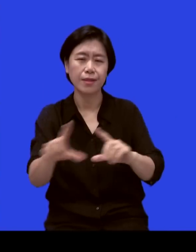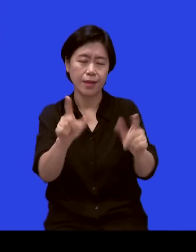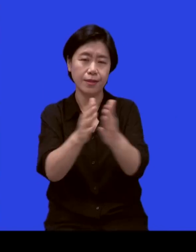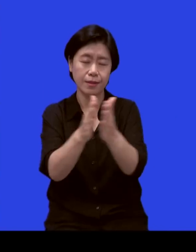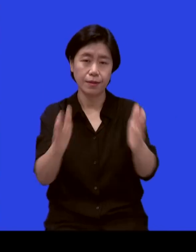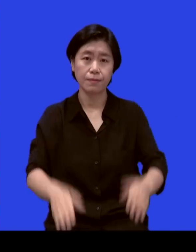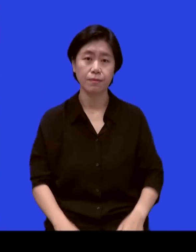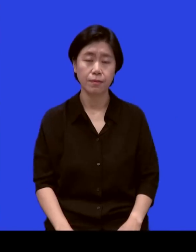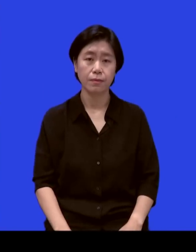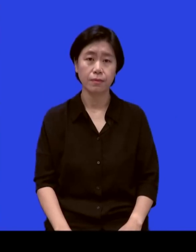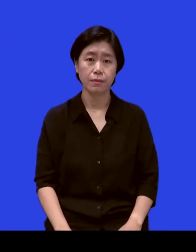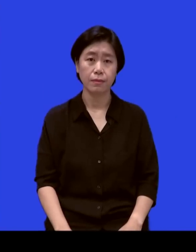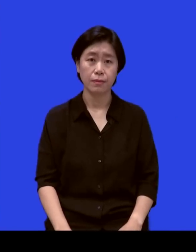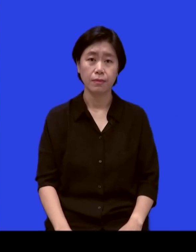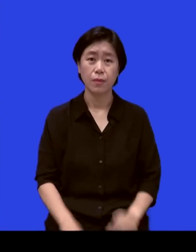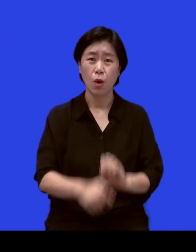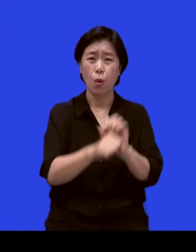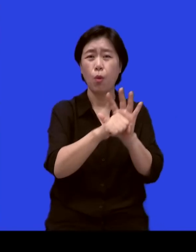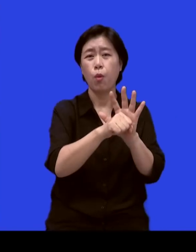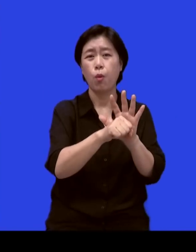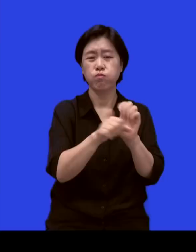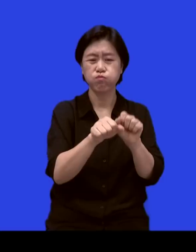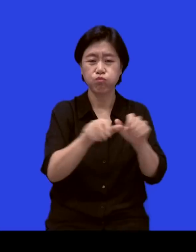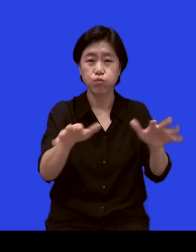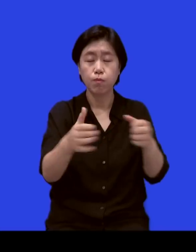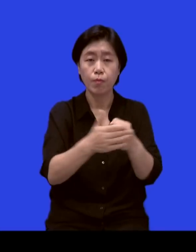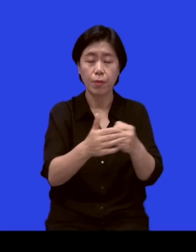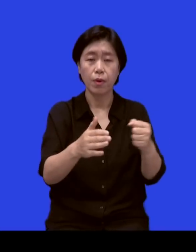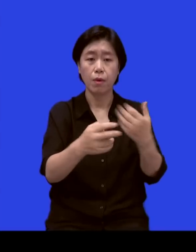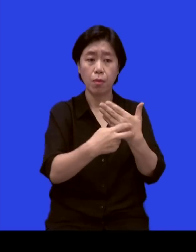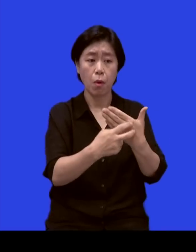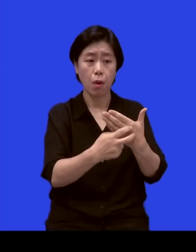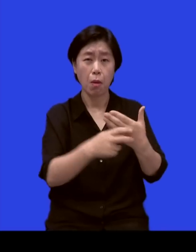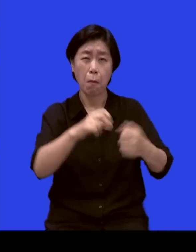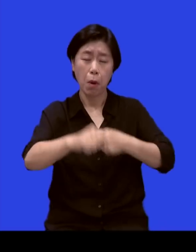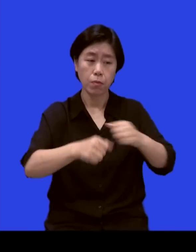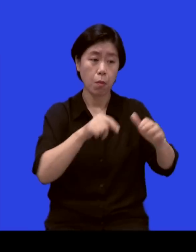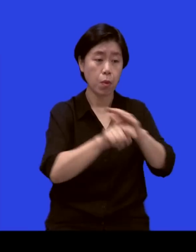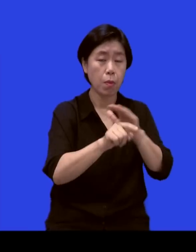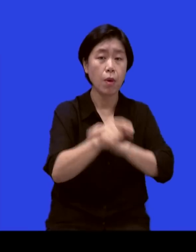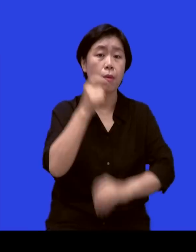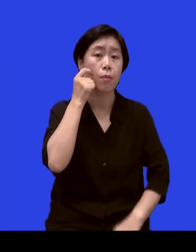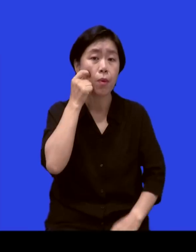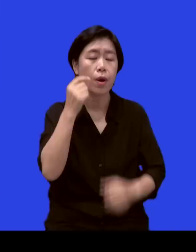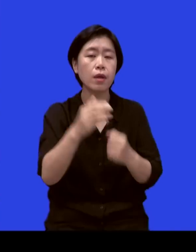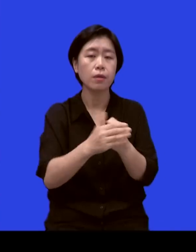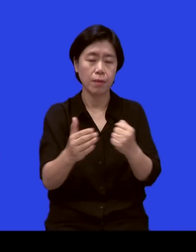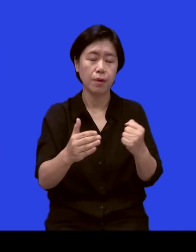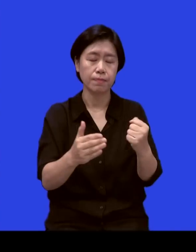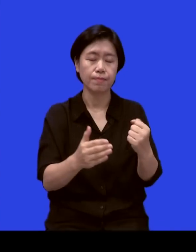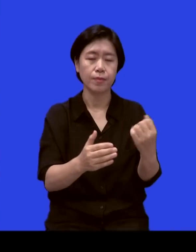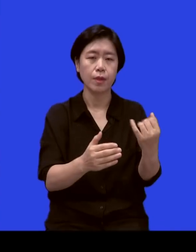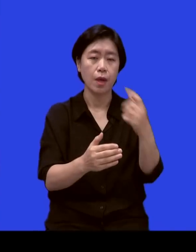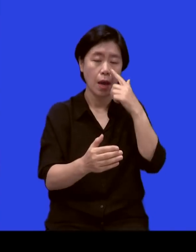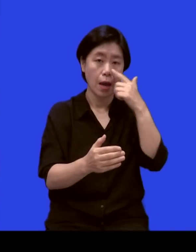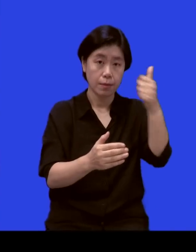코로나로 가족들이 못 들어가 있어요. 맞아요. 그러니까 장모님만 들어가 계시고. 네네. 그러니까 가족들이 이제 갑자기 돌아가실 수가 있으니까.